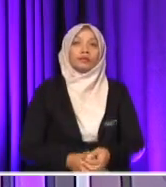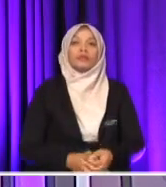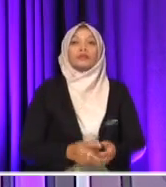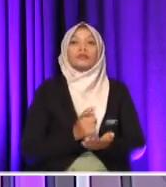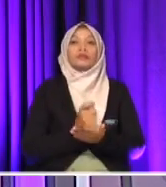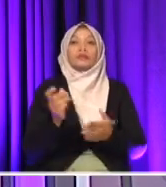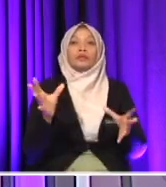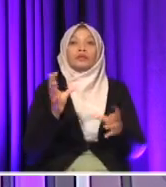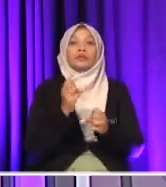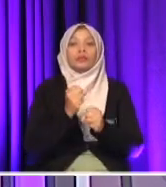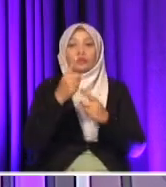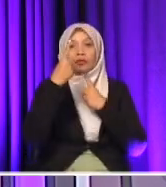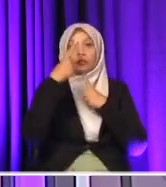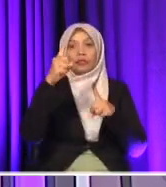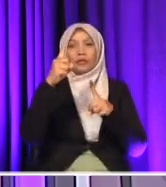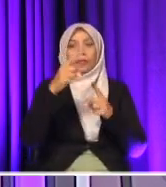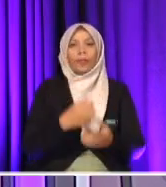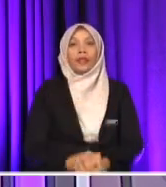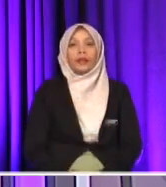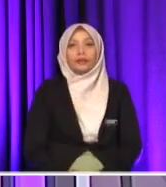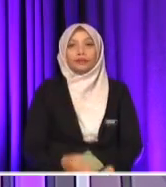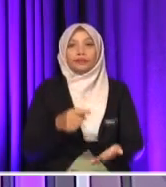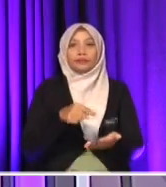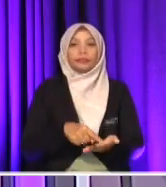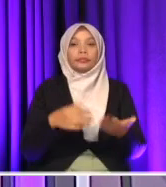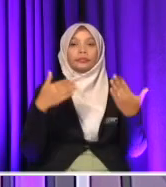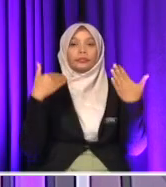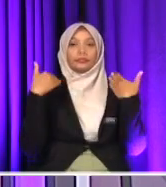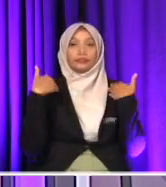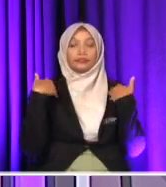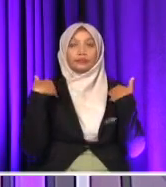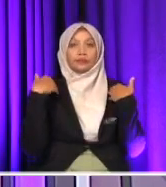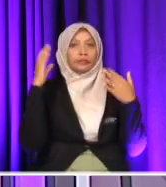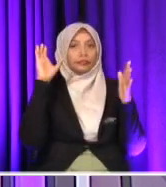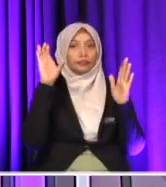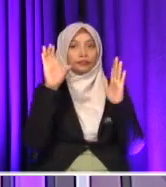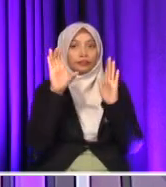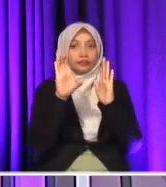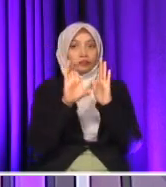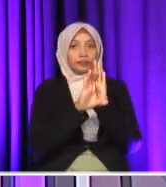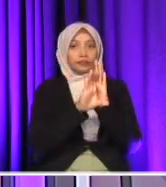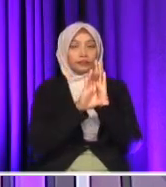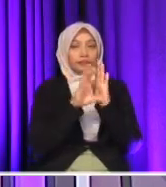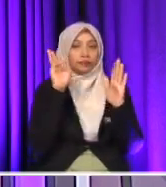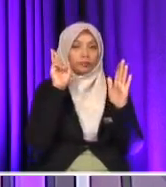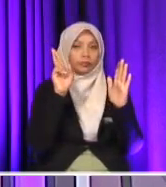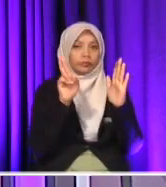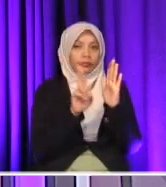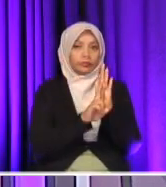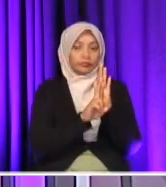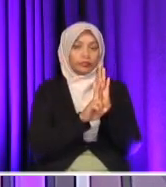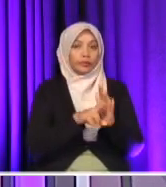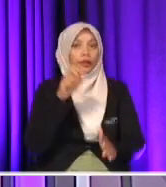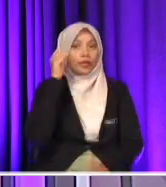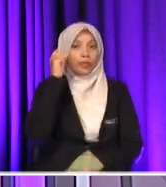dapat jawapan kat situ. Ini adalah kita namakan gambar rajah vektor galangan. Ini sentiasa ke atas. Faham